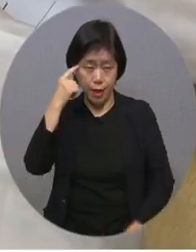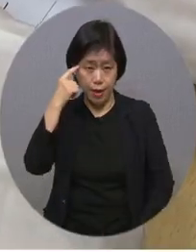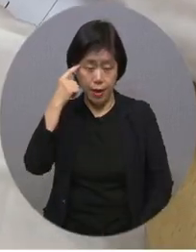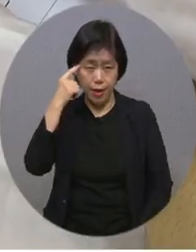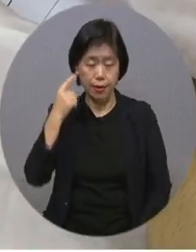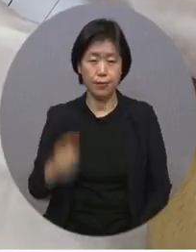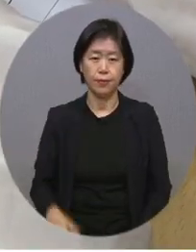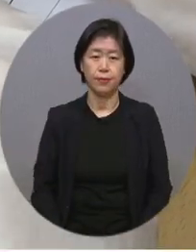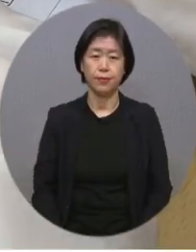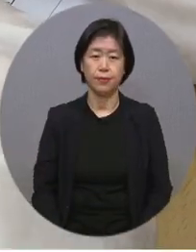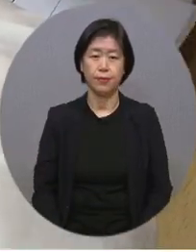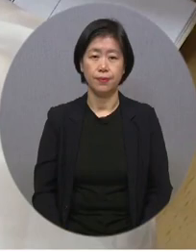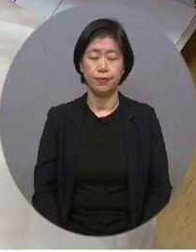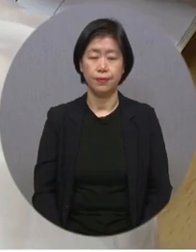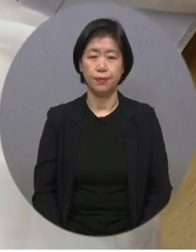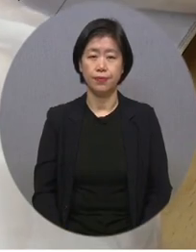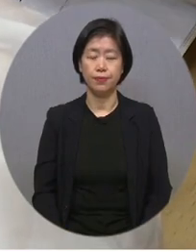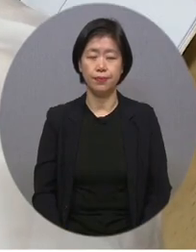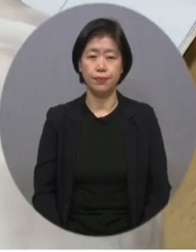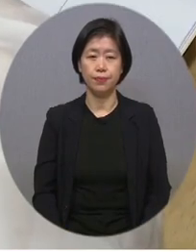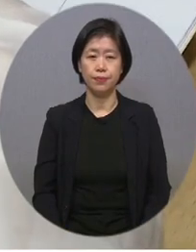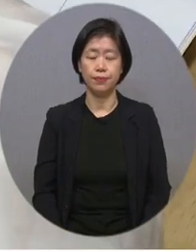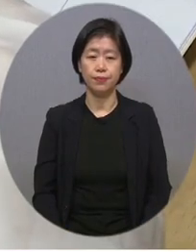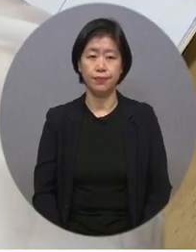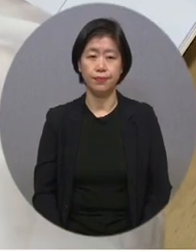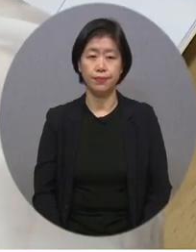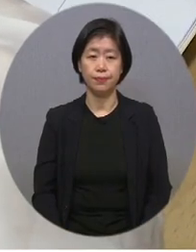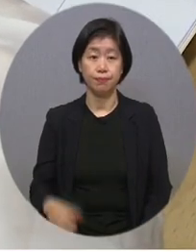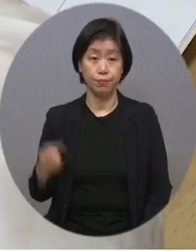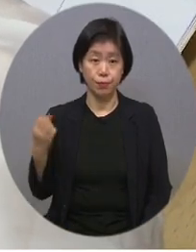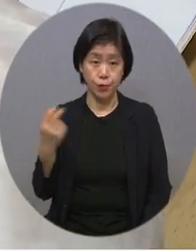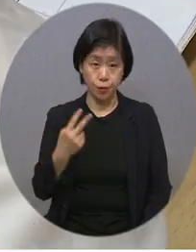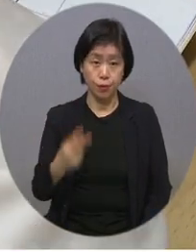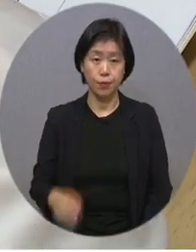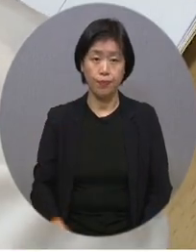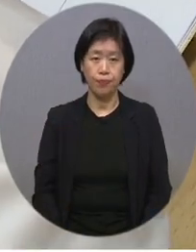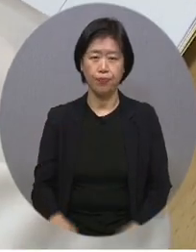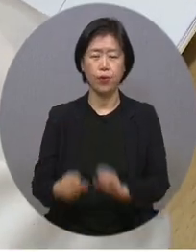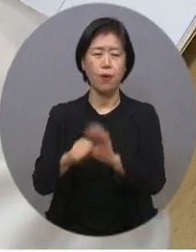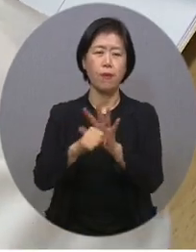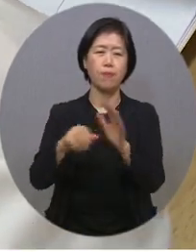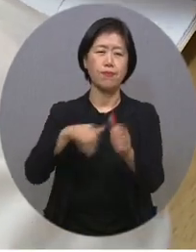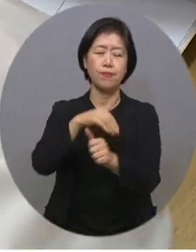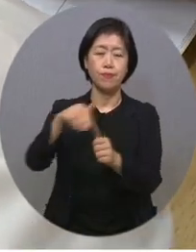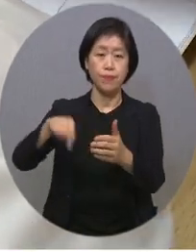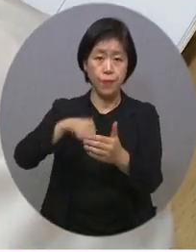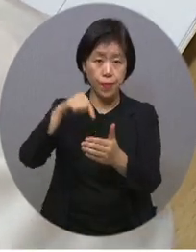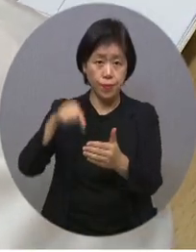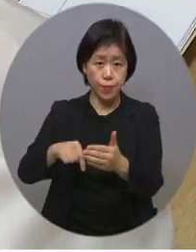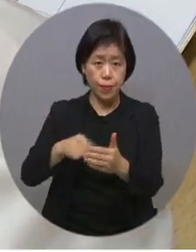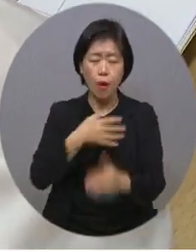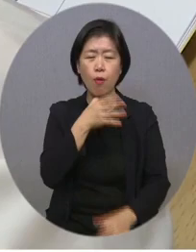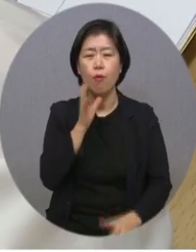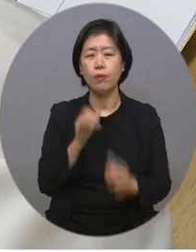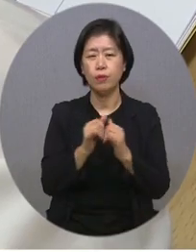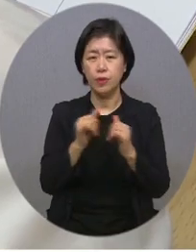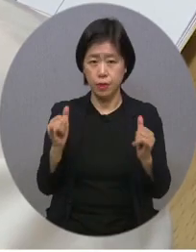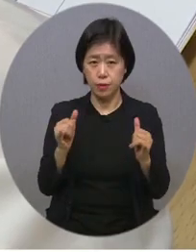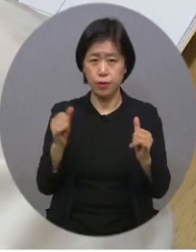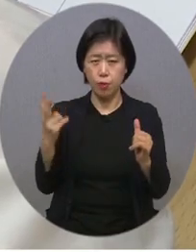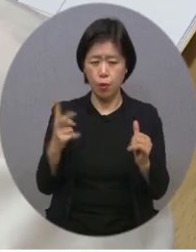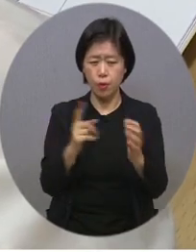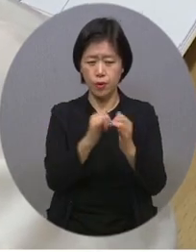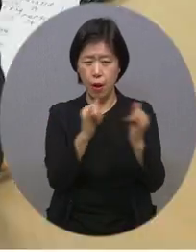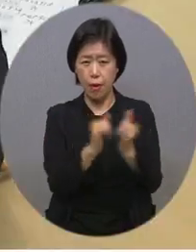대한 지원을 하고 있고요. 또 이제 코로나 상황 속에 있어서는 어르신들이나